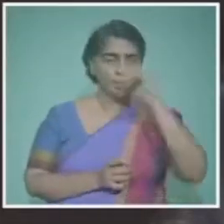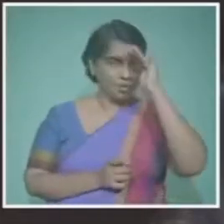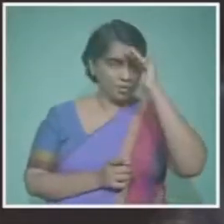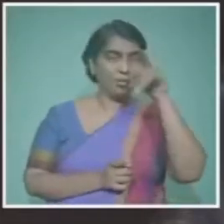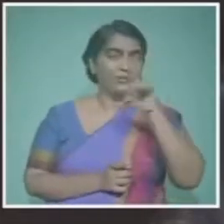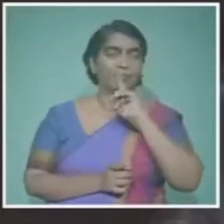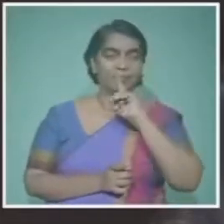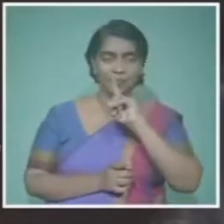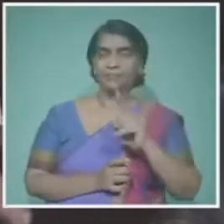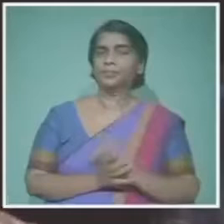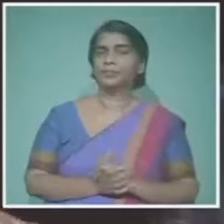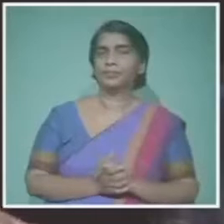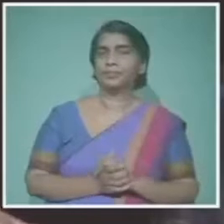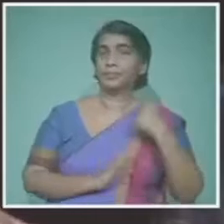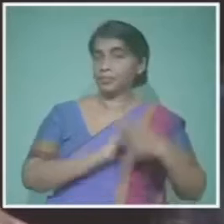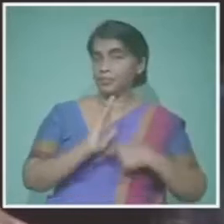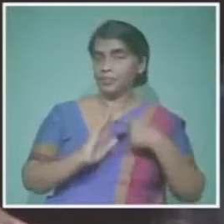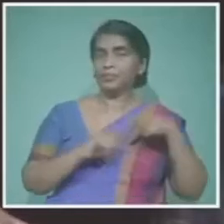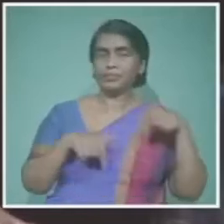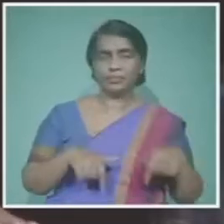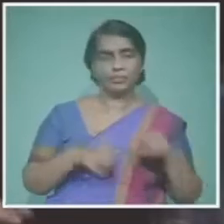වෛද්‍යක් මතක් කරාමම මේ රටේ අද